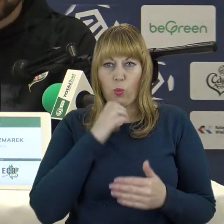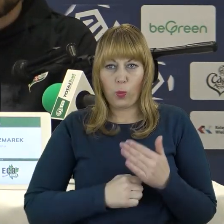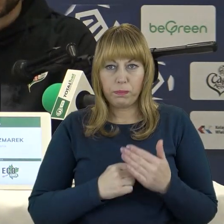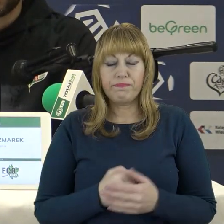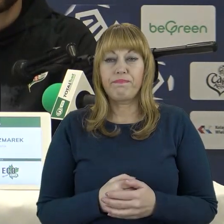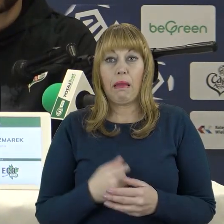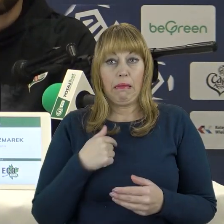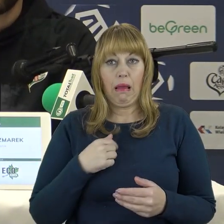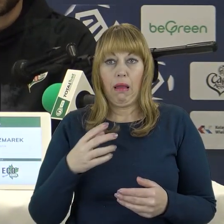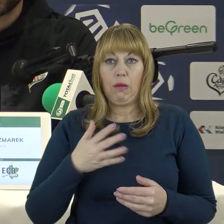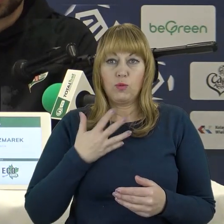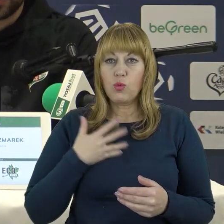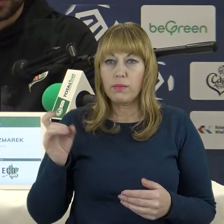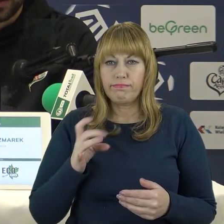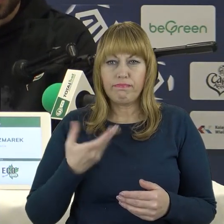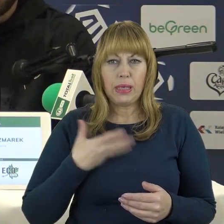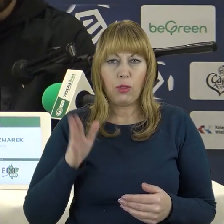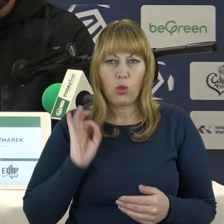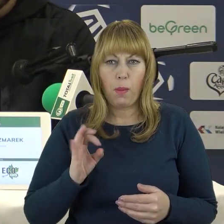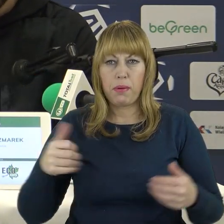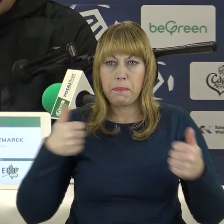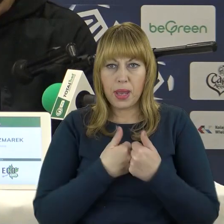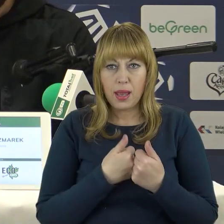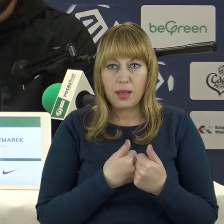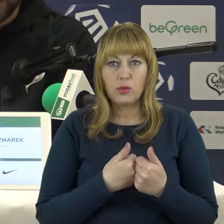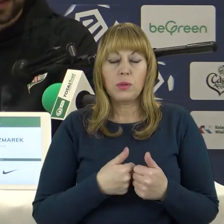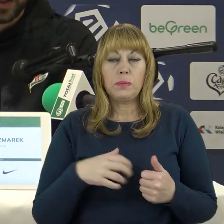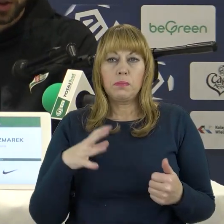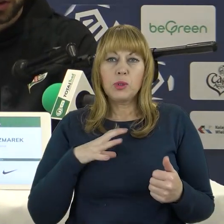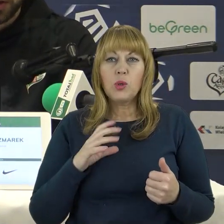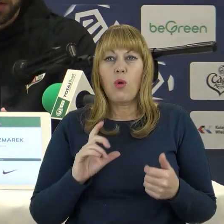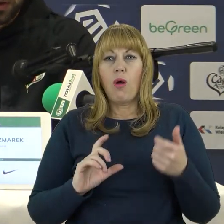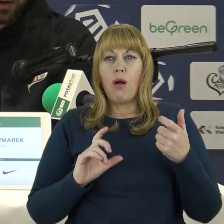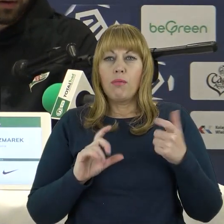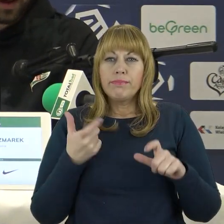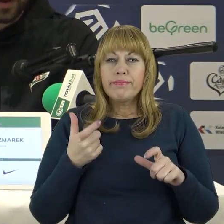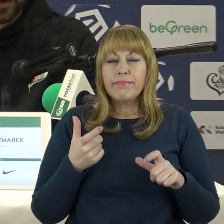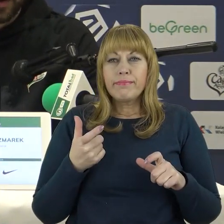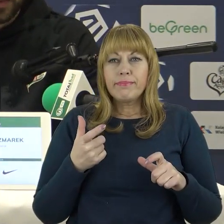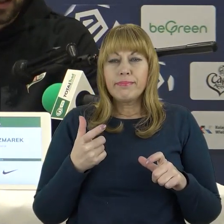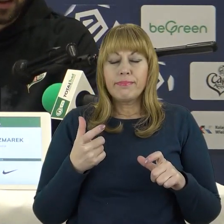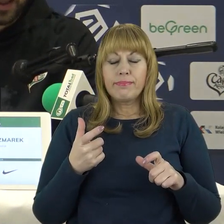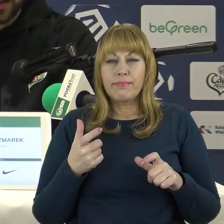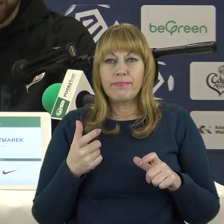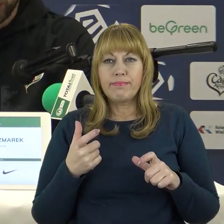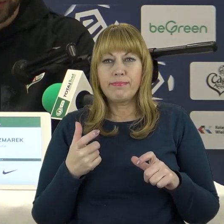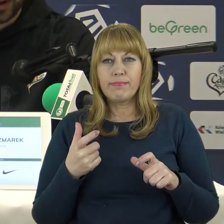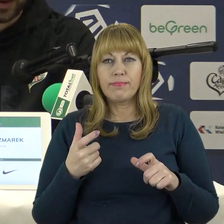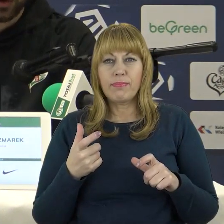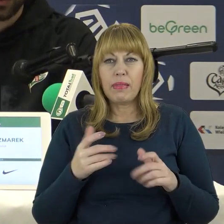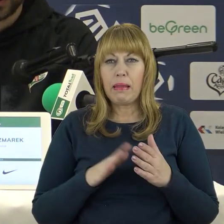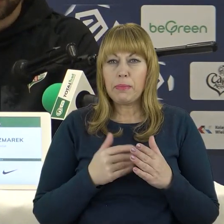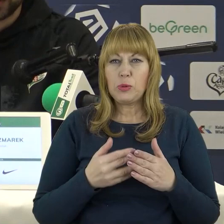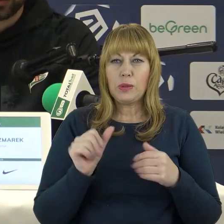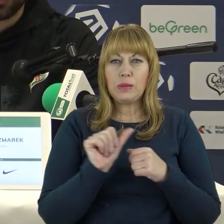Uważam, że zagraliśmy dobry mecz. Może była taka faza gdzieś między załóżmy